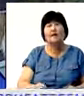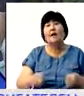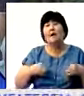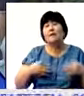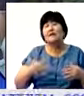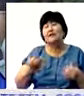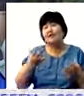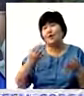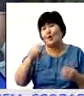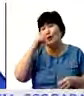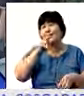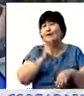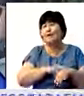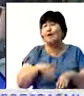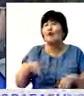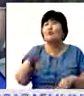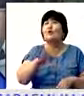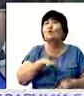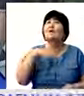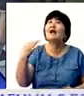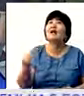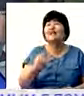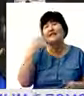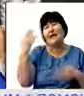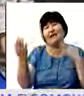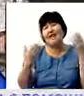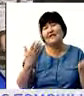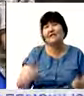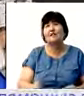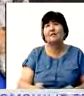Поздравляю с Днем казахстанской полиции. Все прошло интересно и весело.